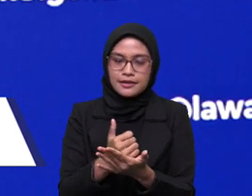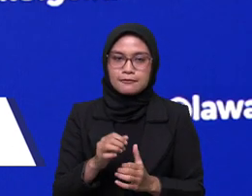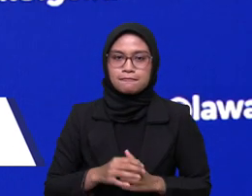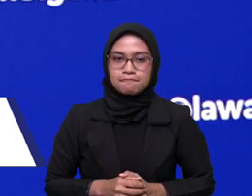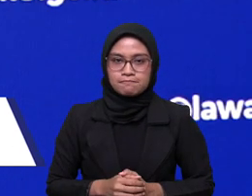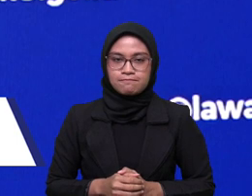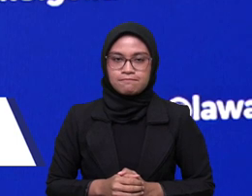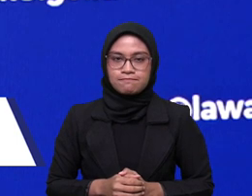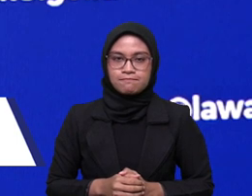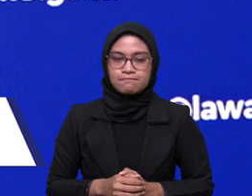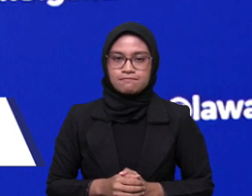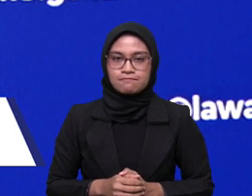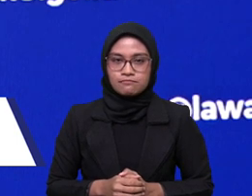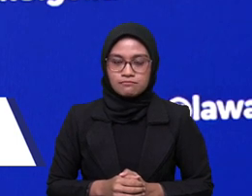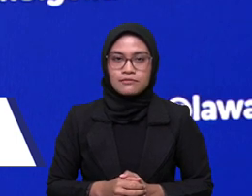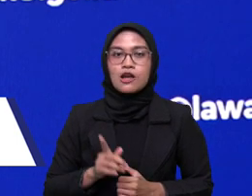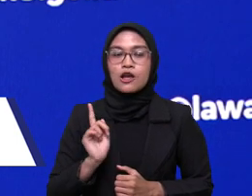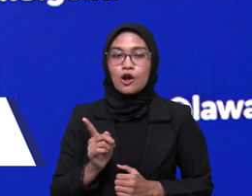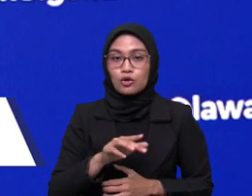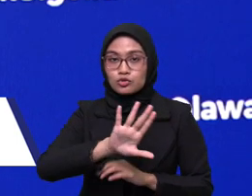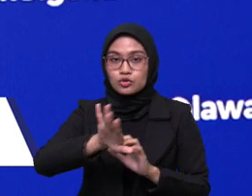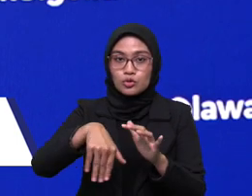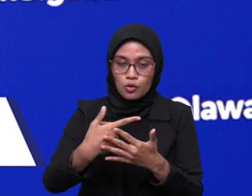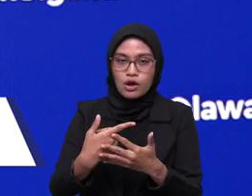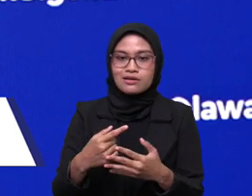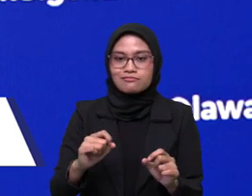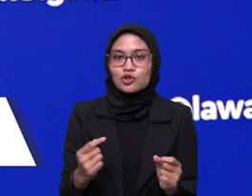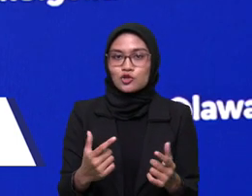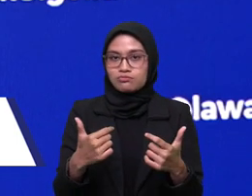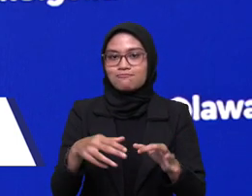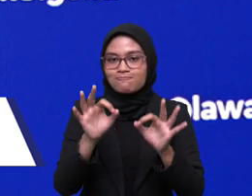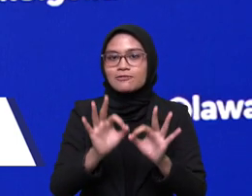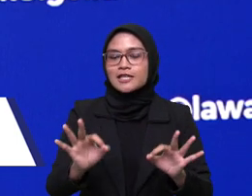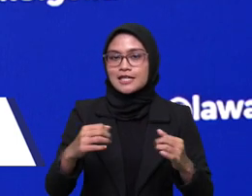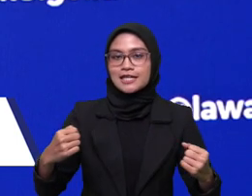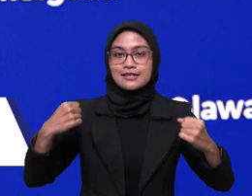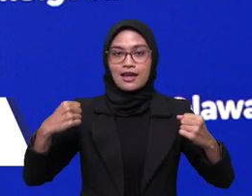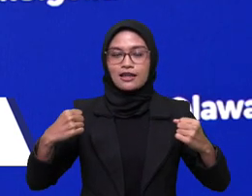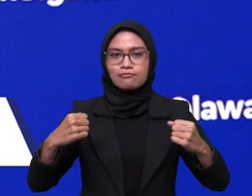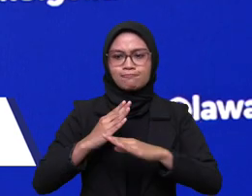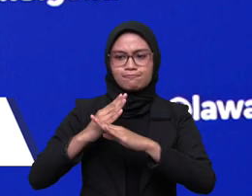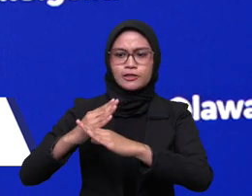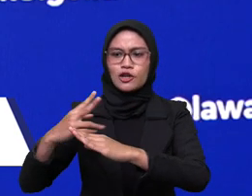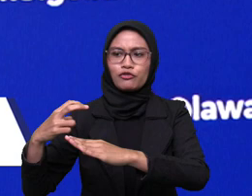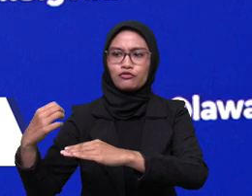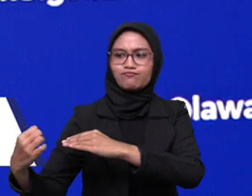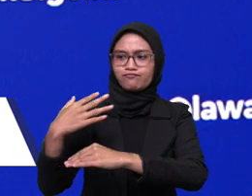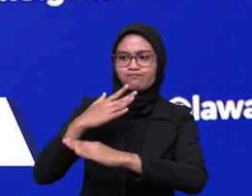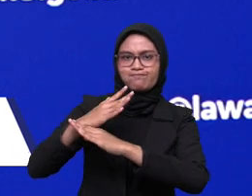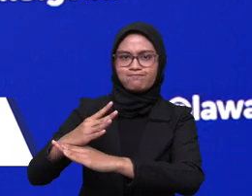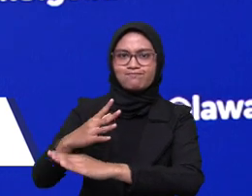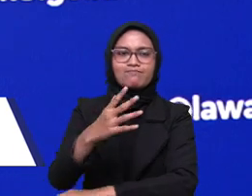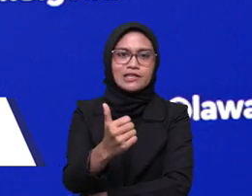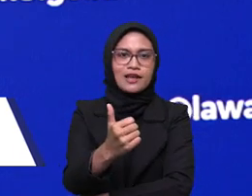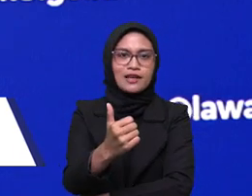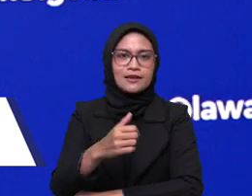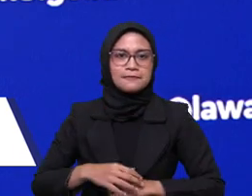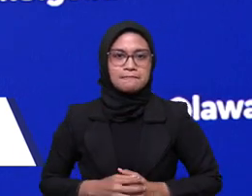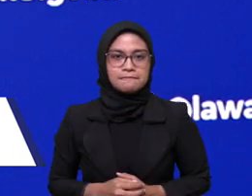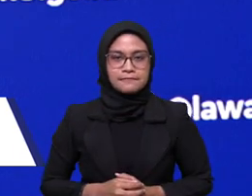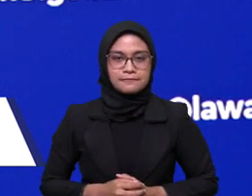menguatkan upaya mobilisasi masyarakat yang lebih sehat balon nanti demi coffee 19 tingat akan berakhir